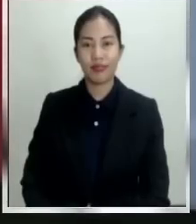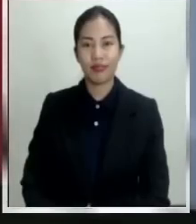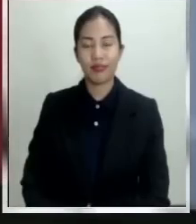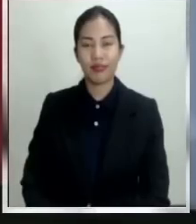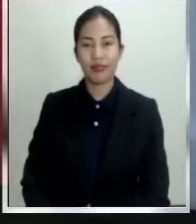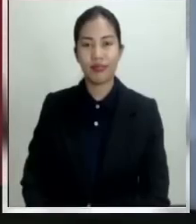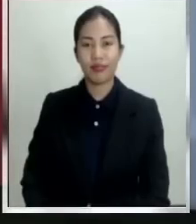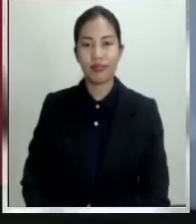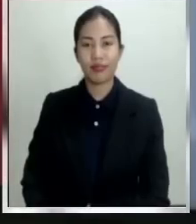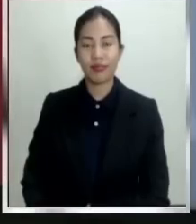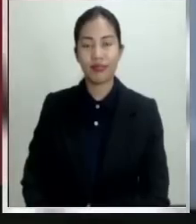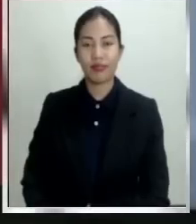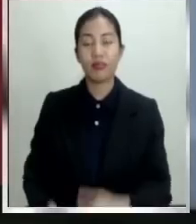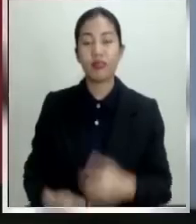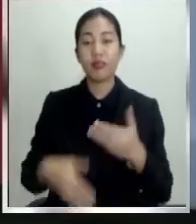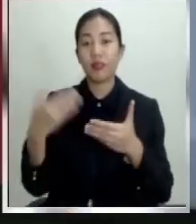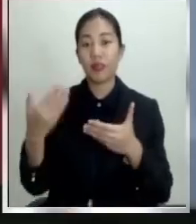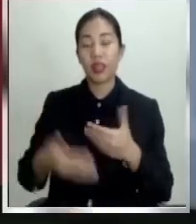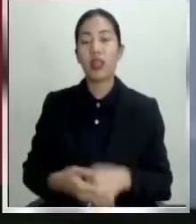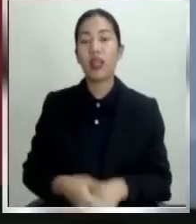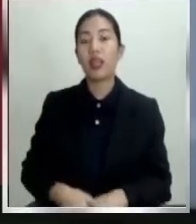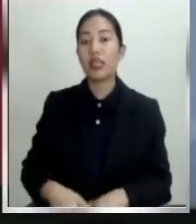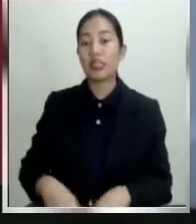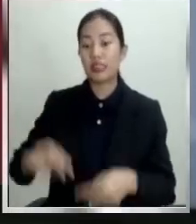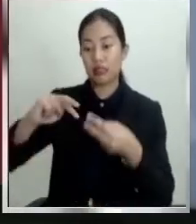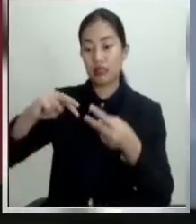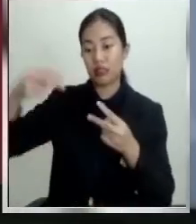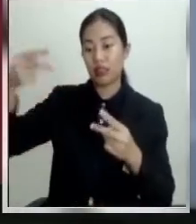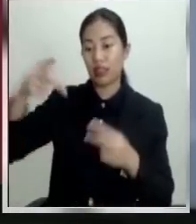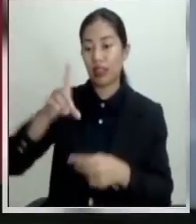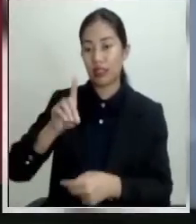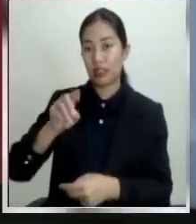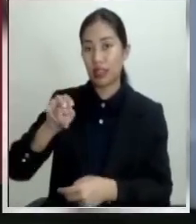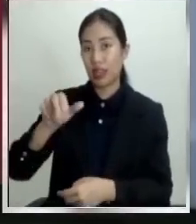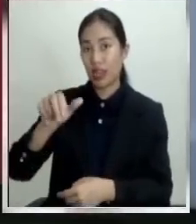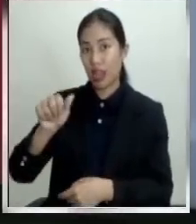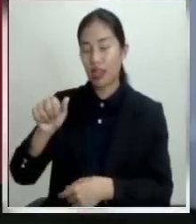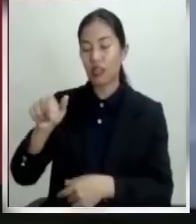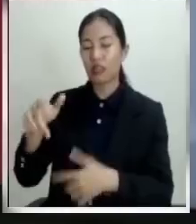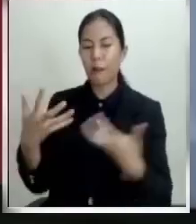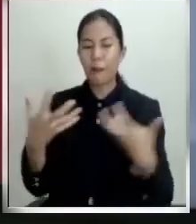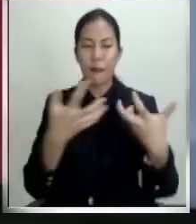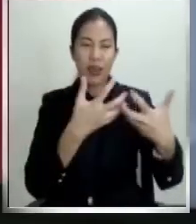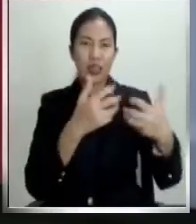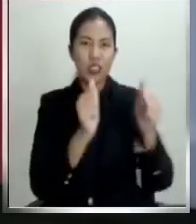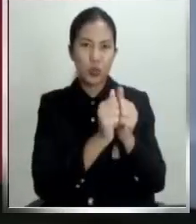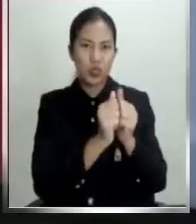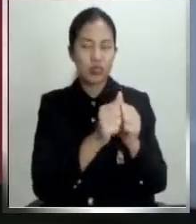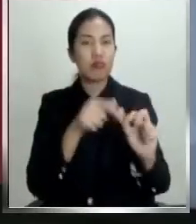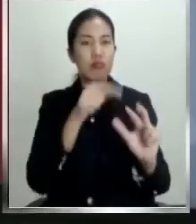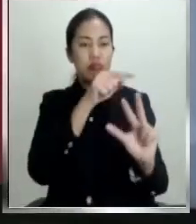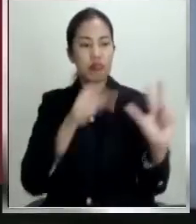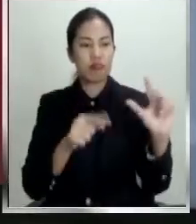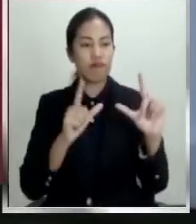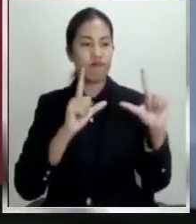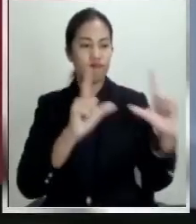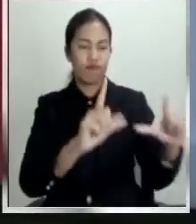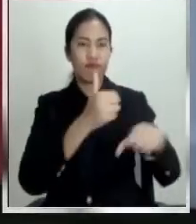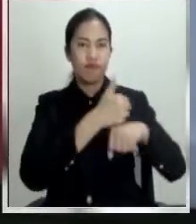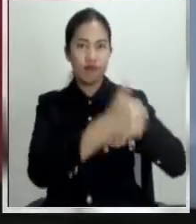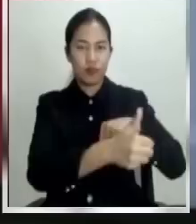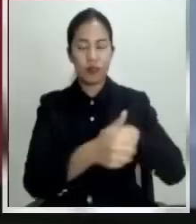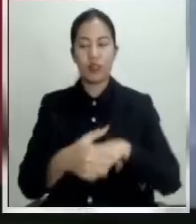Nagmatcho mano ang DNA samples ng ilang akusado sa pagpatay kay Negros Oriental Governor Ruel Degamo sa mga nakolekta sa crime